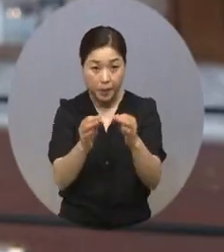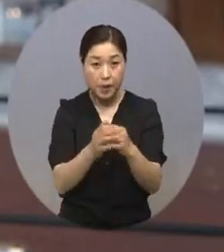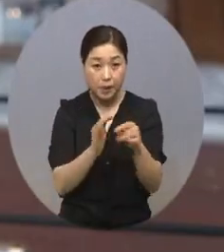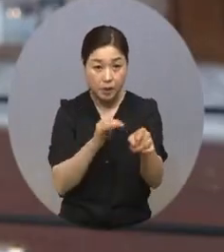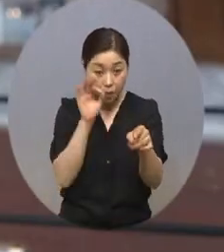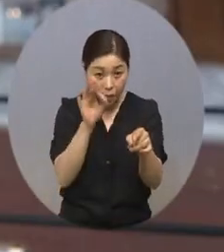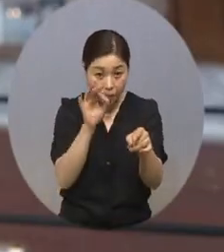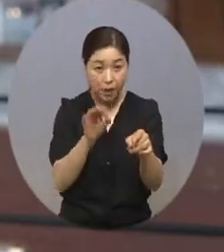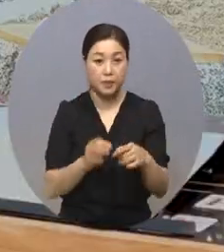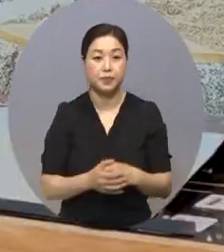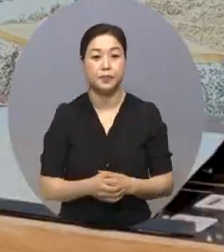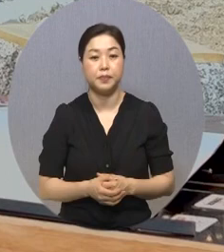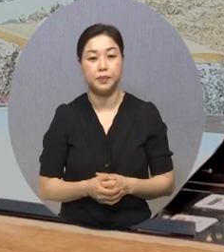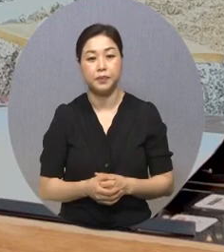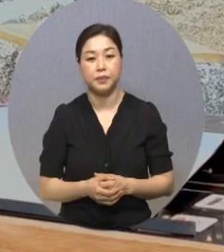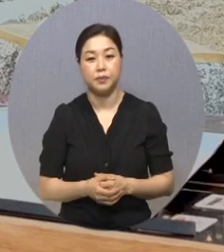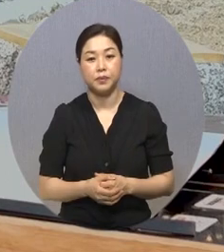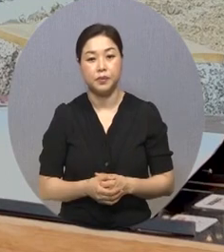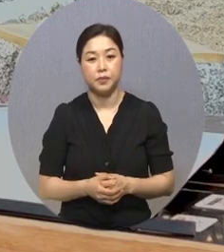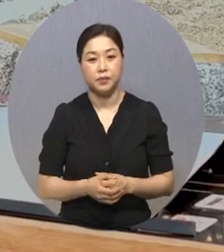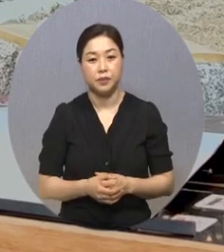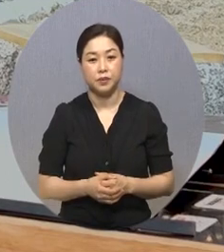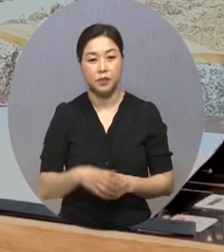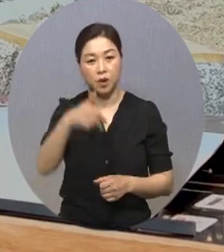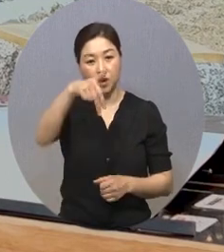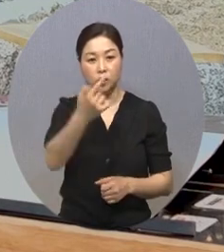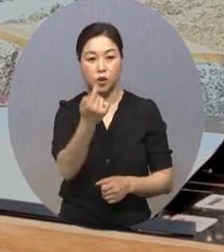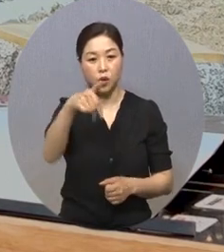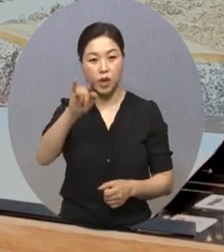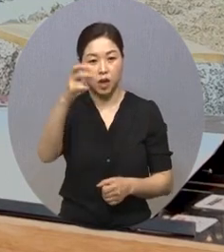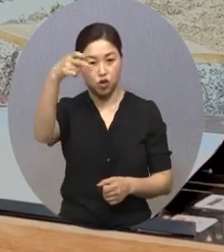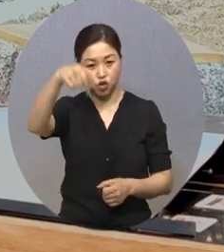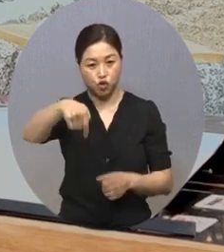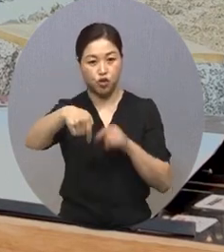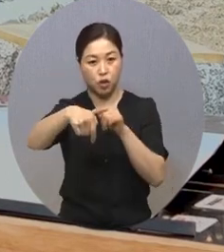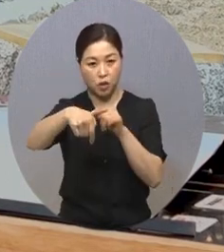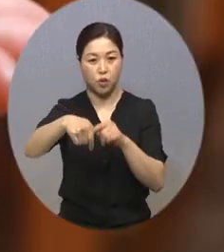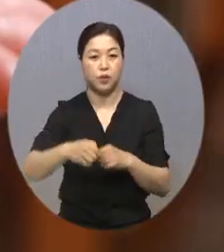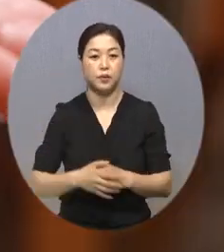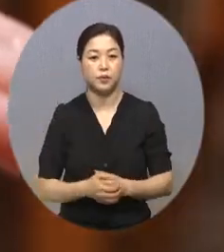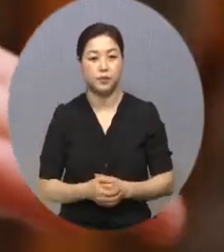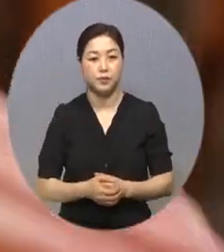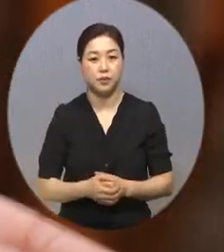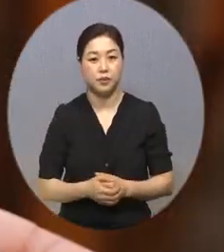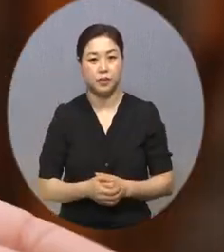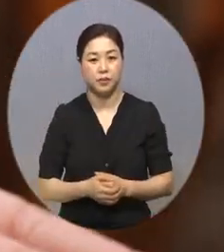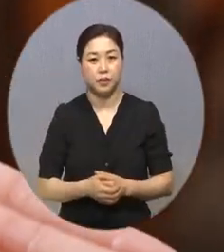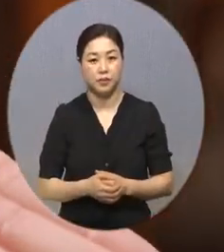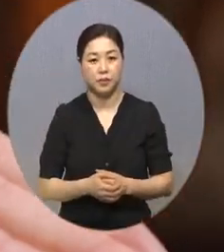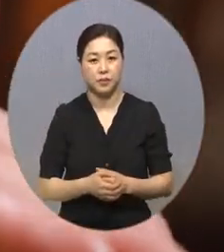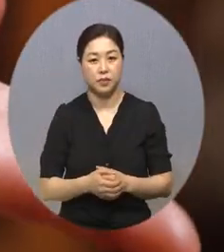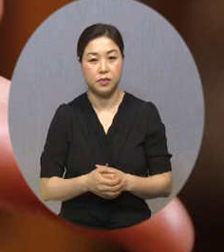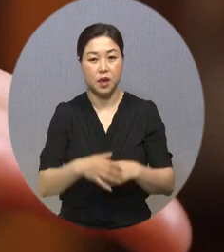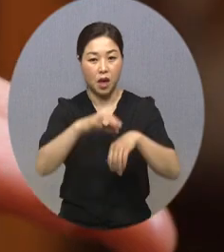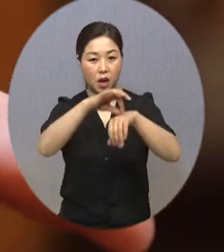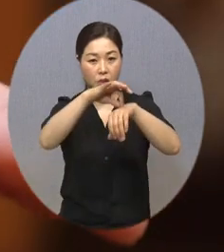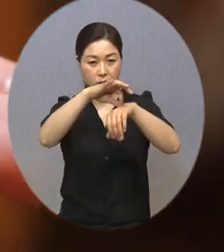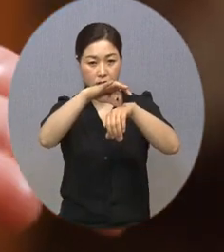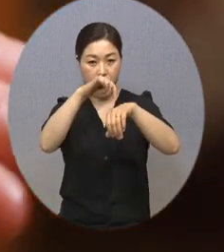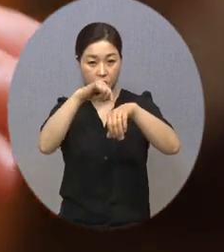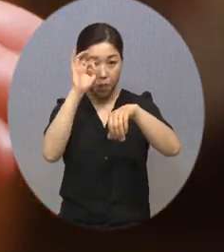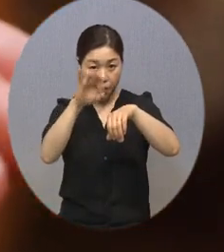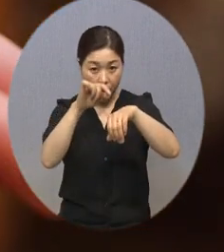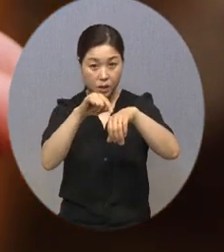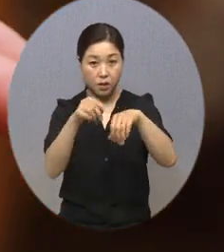쓰는게 보면 에 어 저 도 라고 하거든요 1 팬이라고 보려구요 요렇게 껍질 모양 차콜 인디안